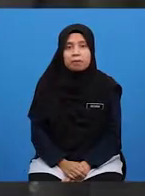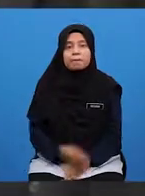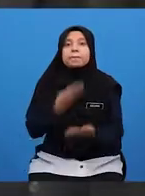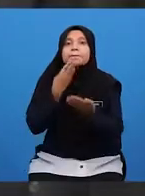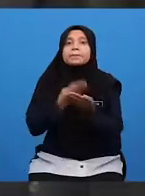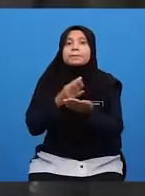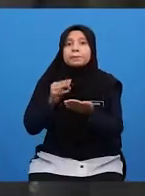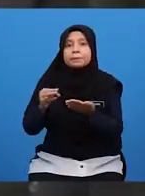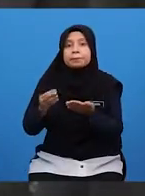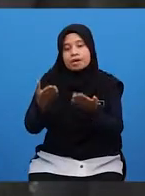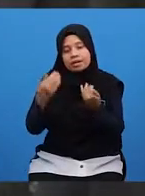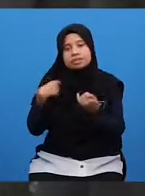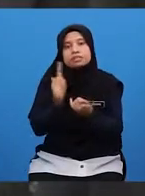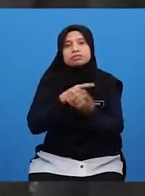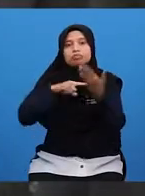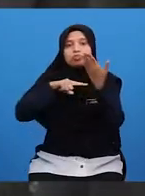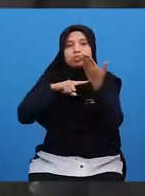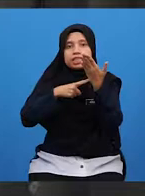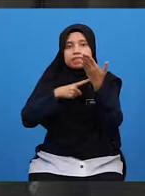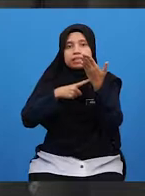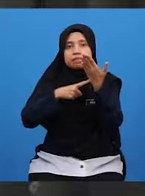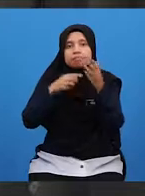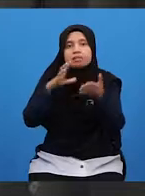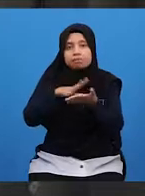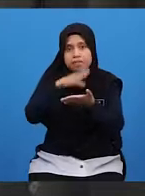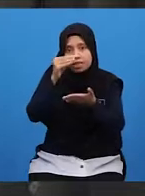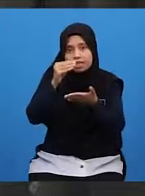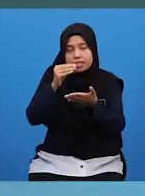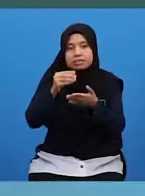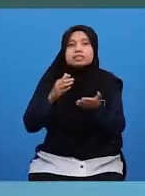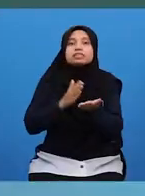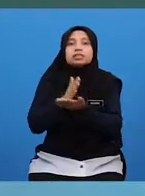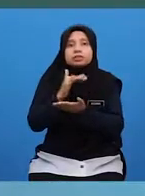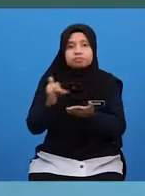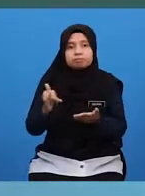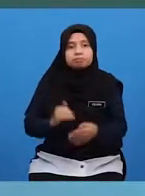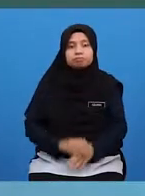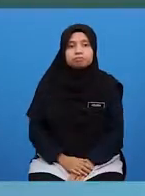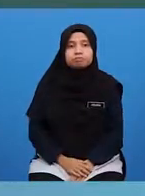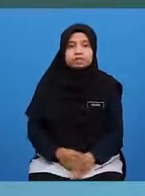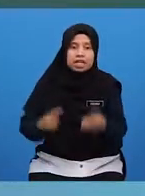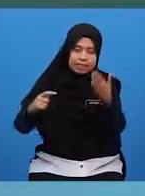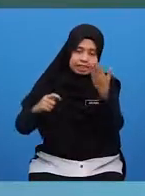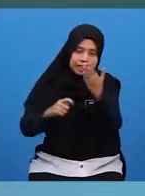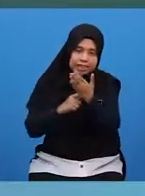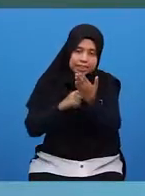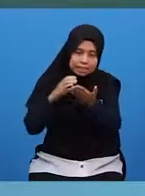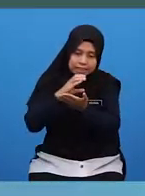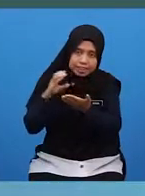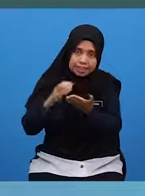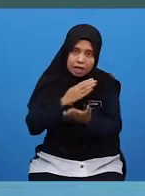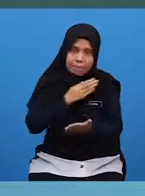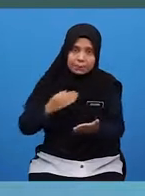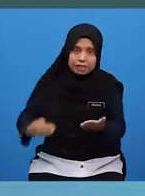Baiklah murid-murid, mari kita mulakan sesi pembelajaran seterusnya. Teknik mencanting batik